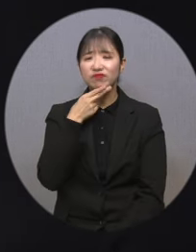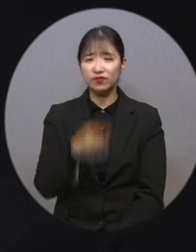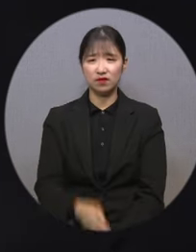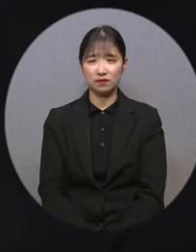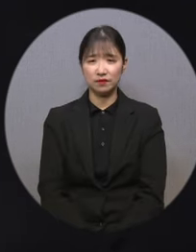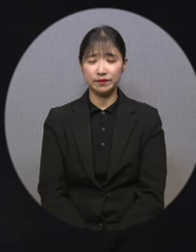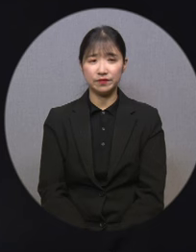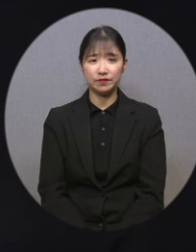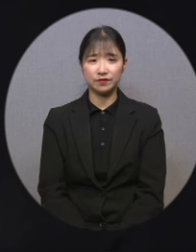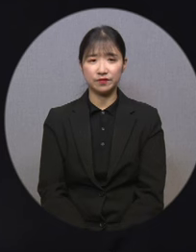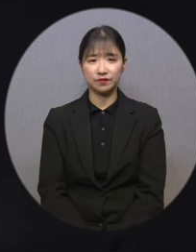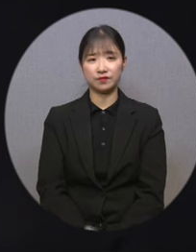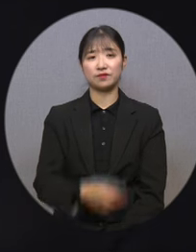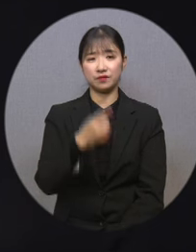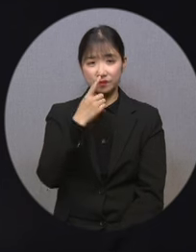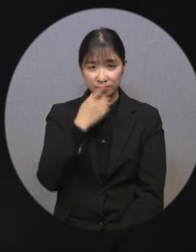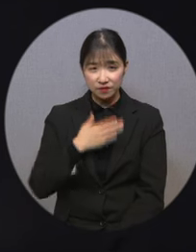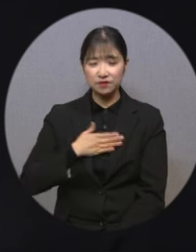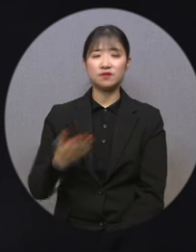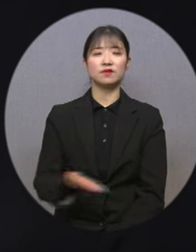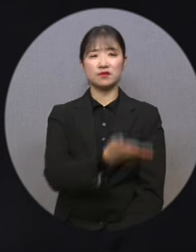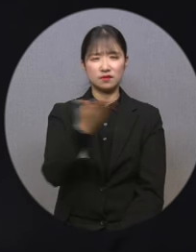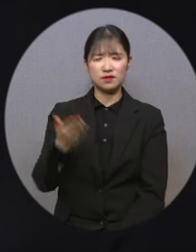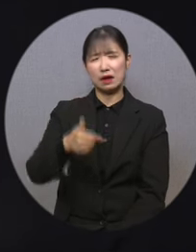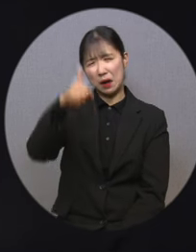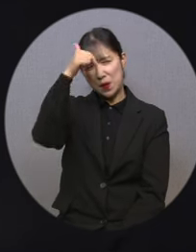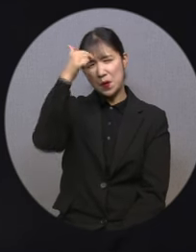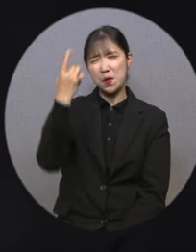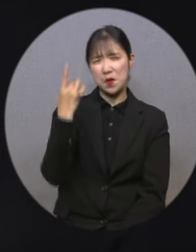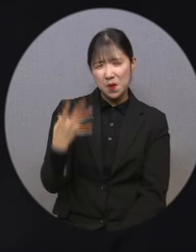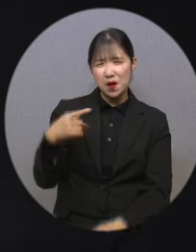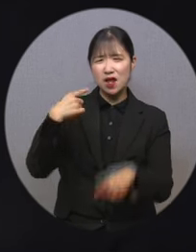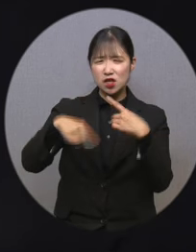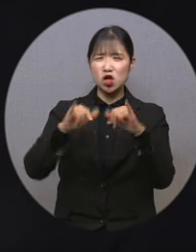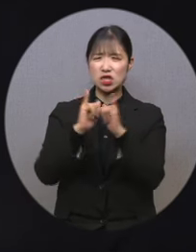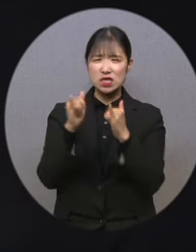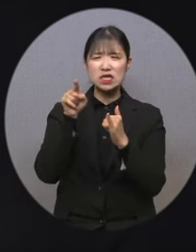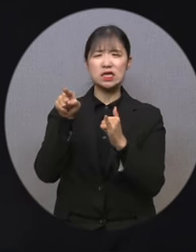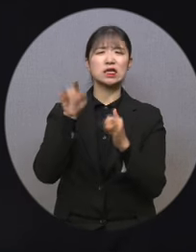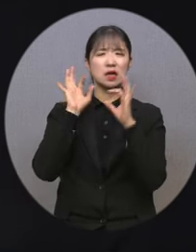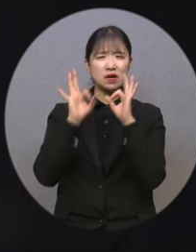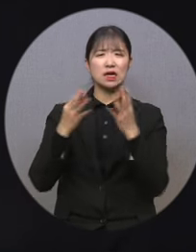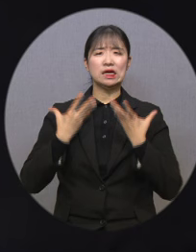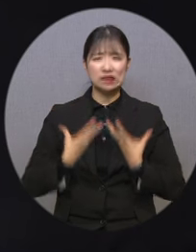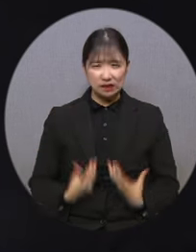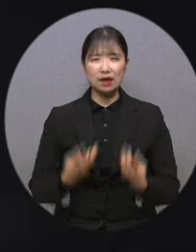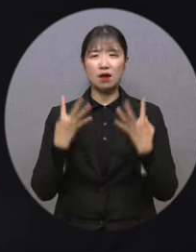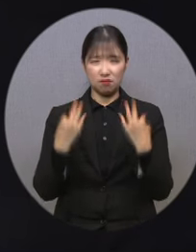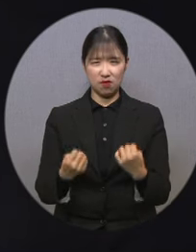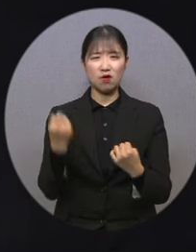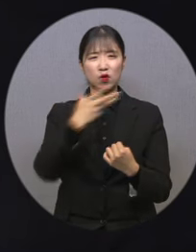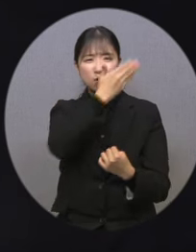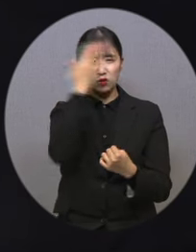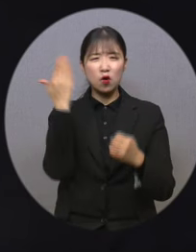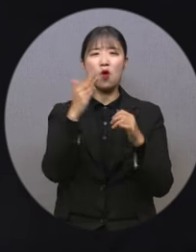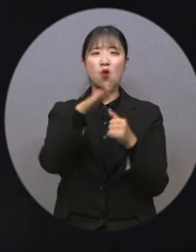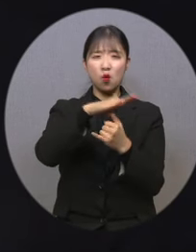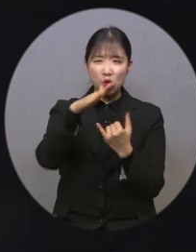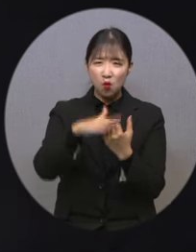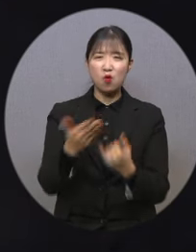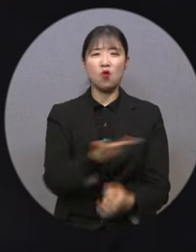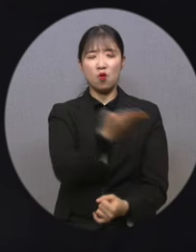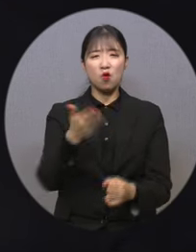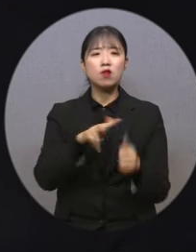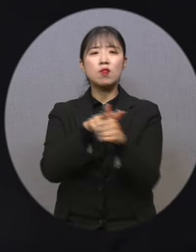그래서 저는 여러분들이 기성정치인들을 하는 데 대한 실망한 지 오래고, 우리 청소년들은 정보망이